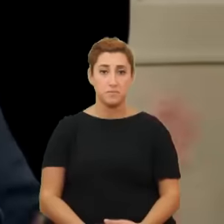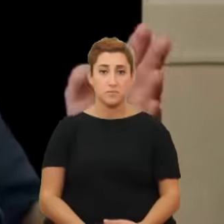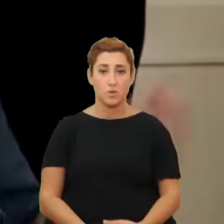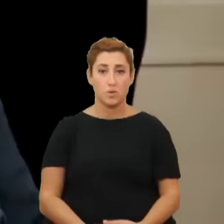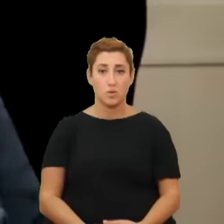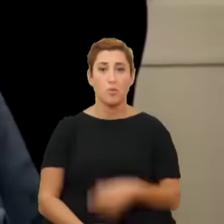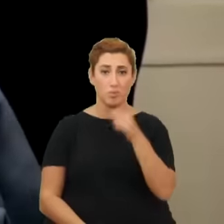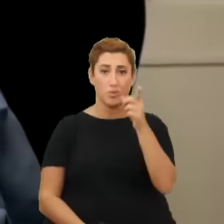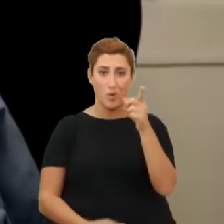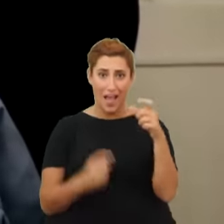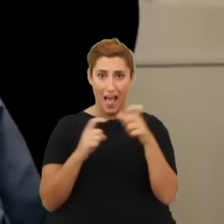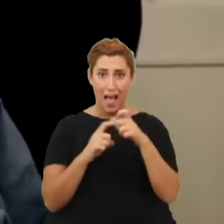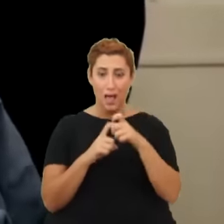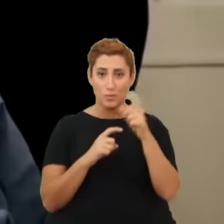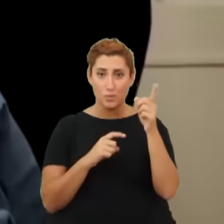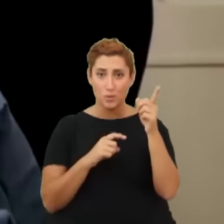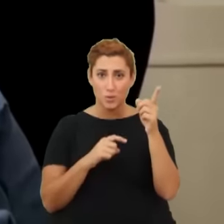Bu Ergun